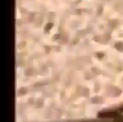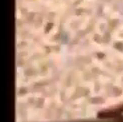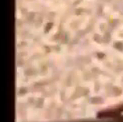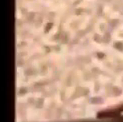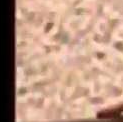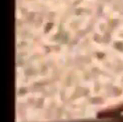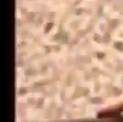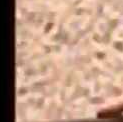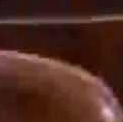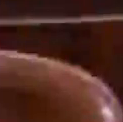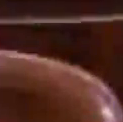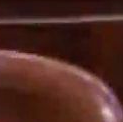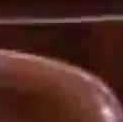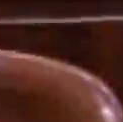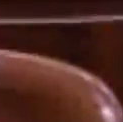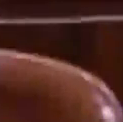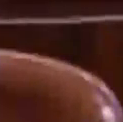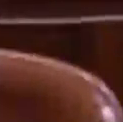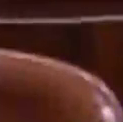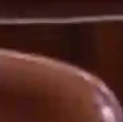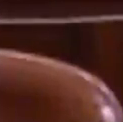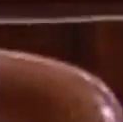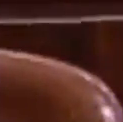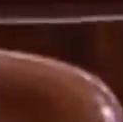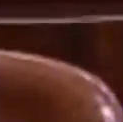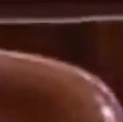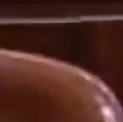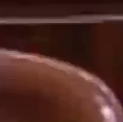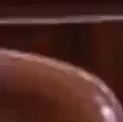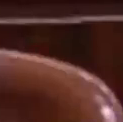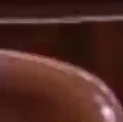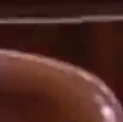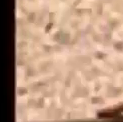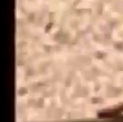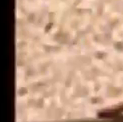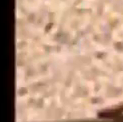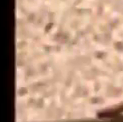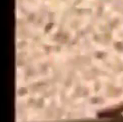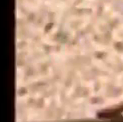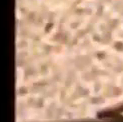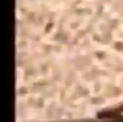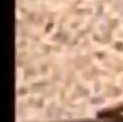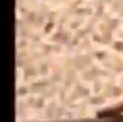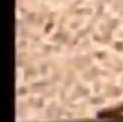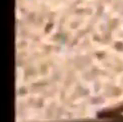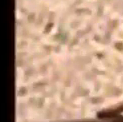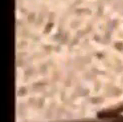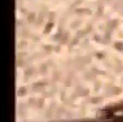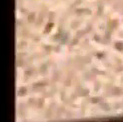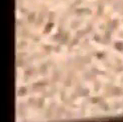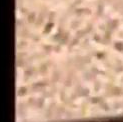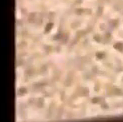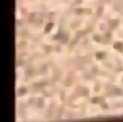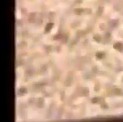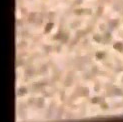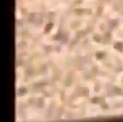נו באמת. שלחו אותך. ראש הממשלה פוחד מההמלצות ושלח אותך. אתה שליח. תן